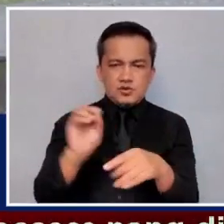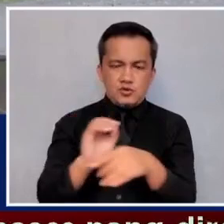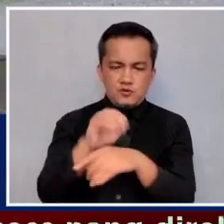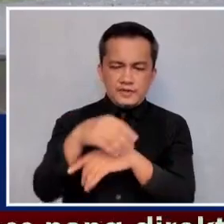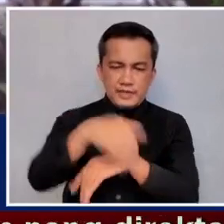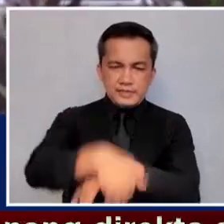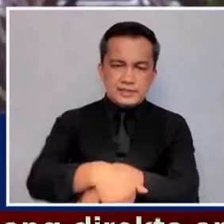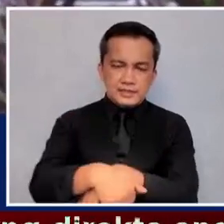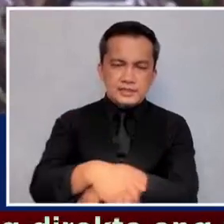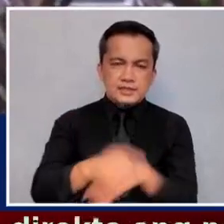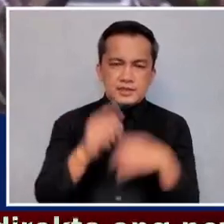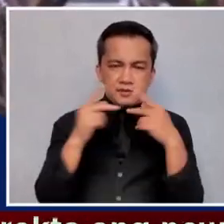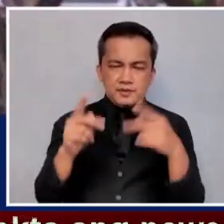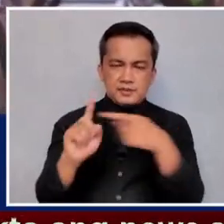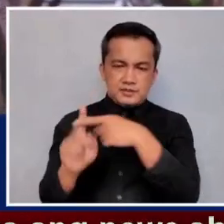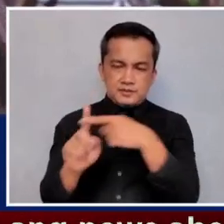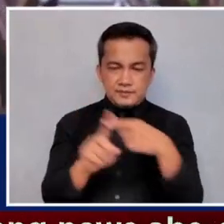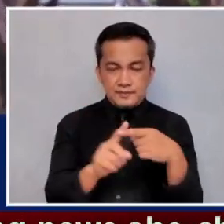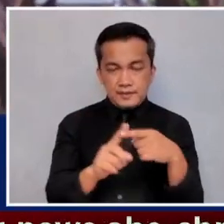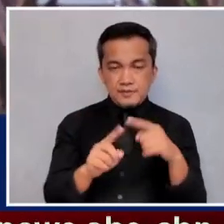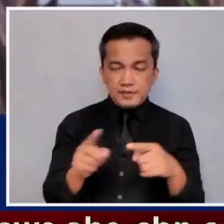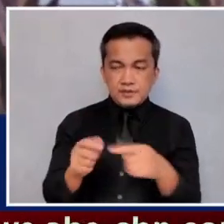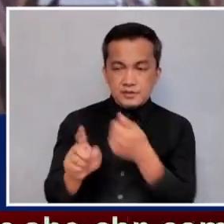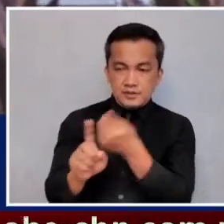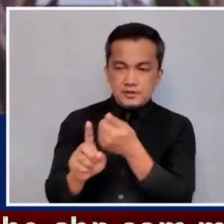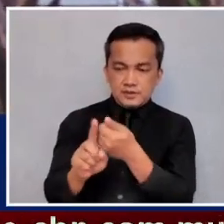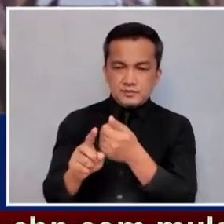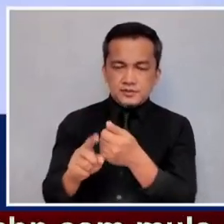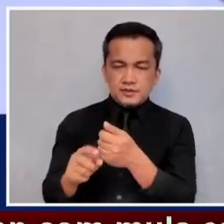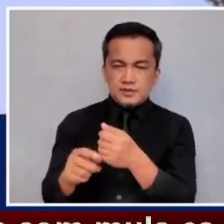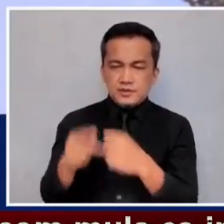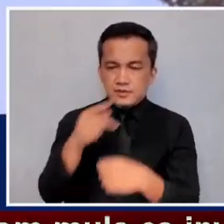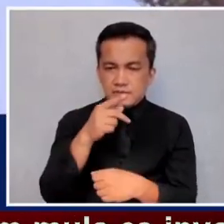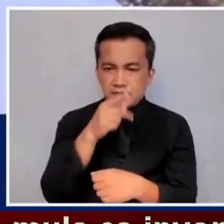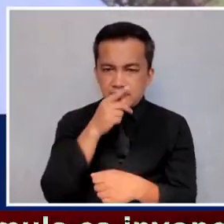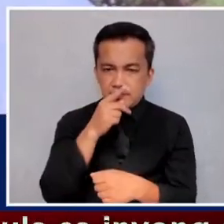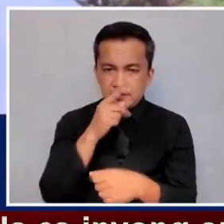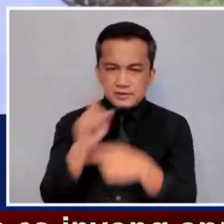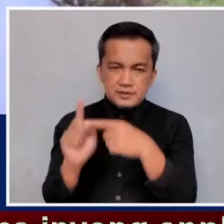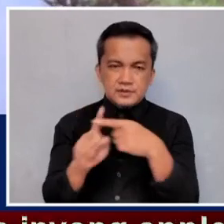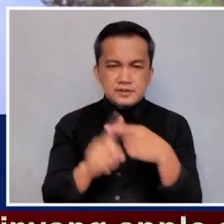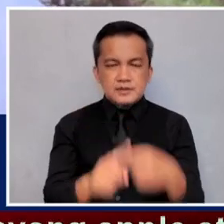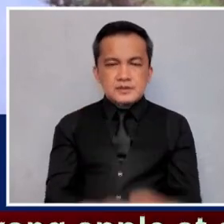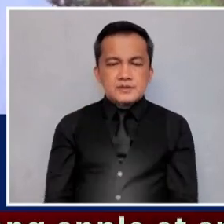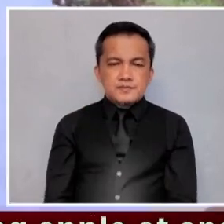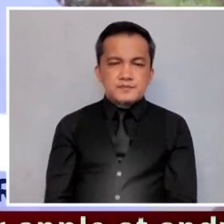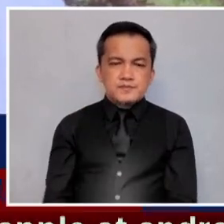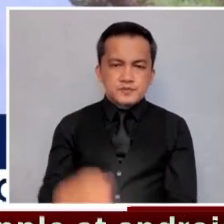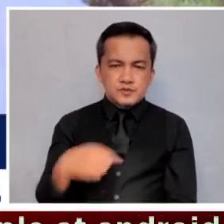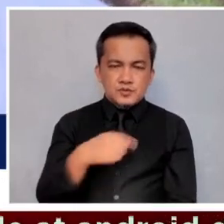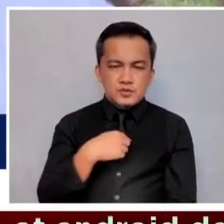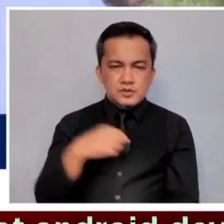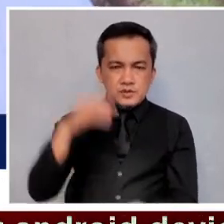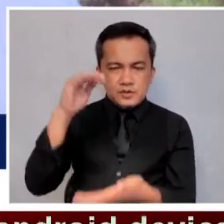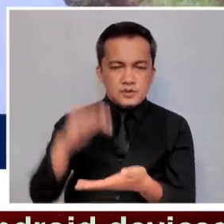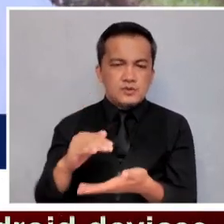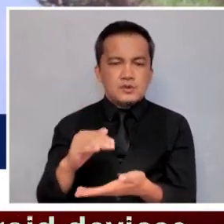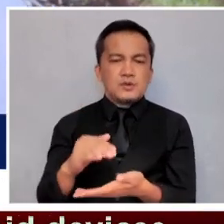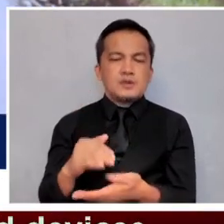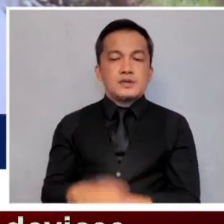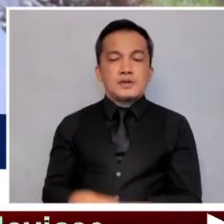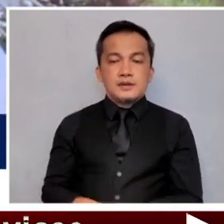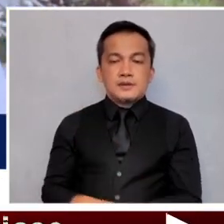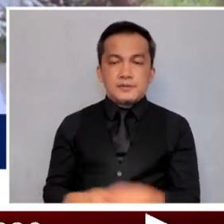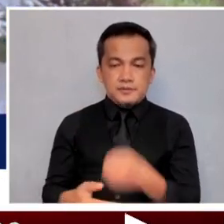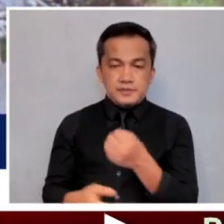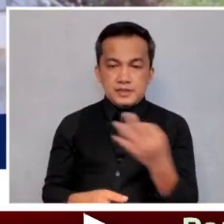pampublikong sementeryo, pero may ibang diskresyon ang mga pribadong sementeryo. Susunod rin kami, i-decongest namin yung bilang